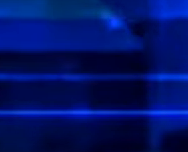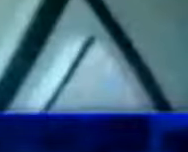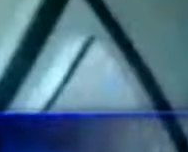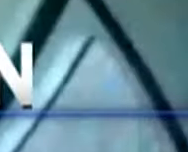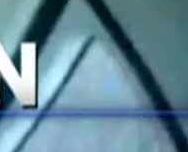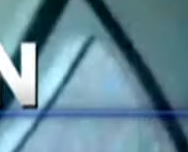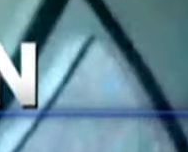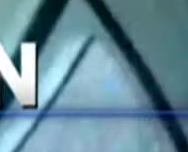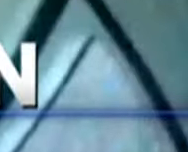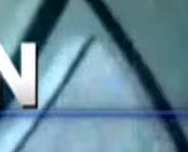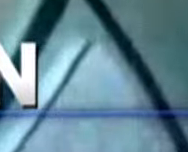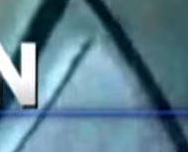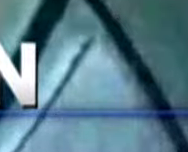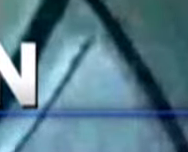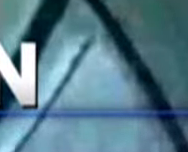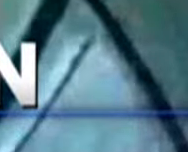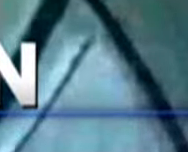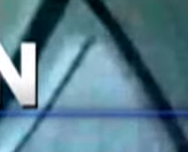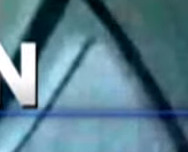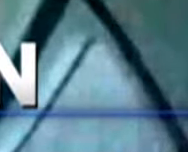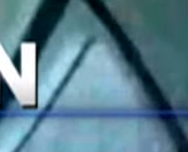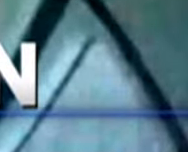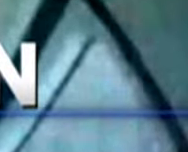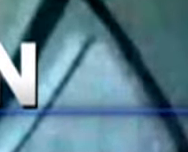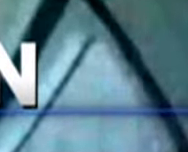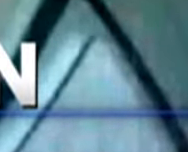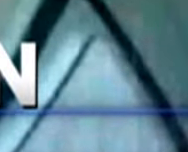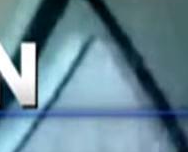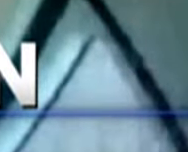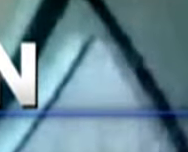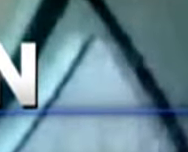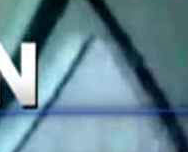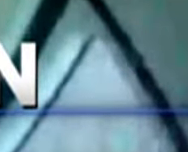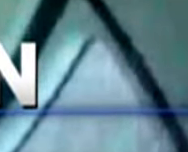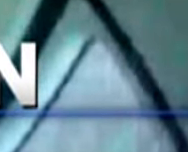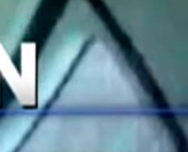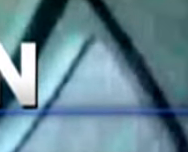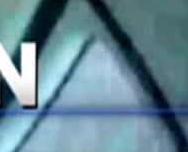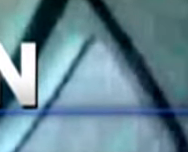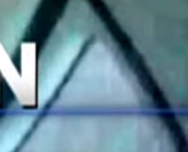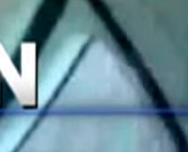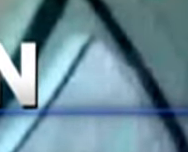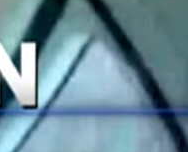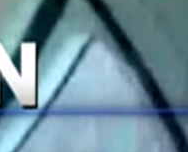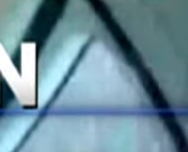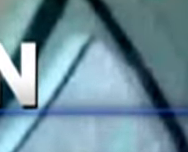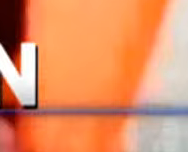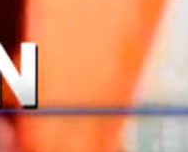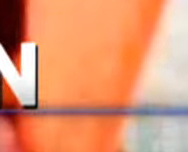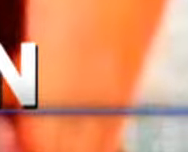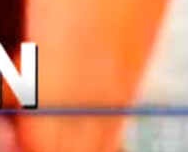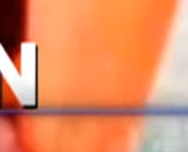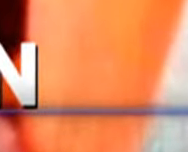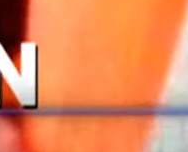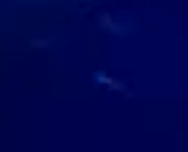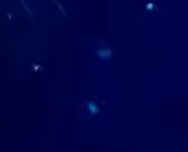Sa frontline news abroad, power bank biglang sumabog at nagliab sa loob ng bus sa China. Isang bata